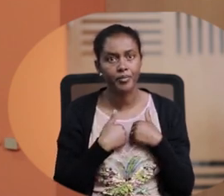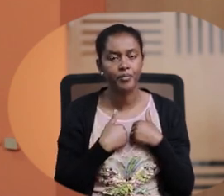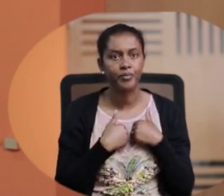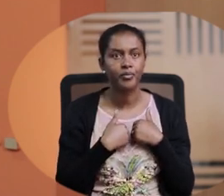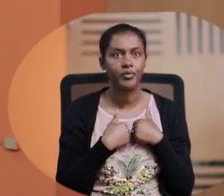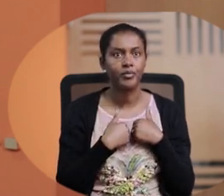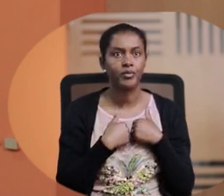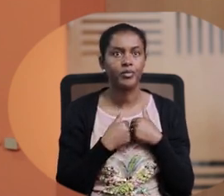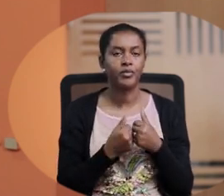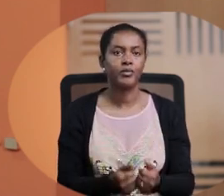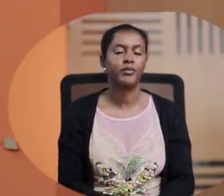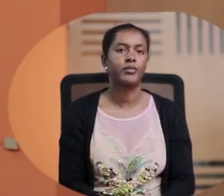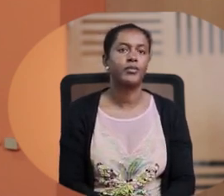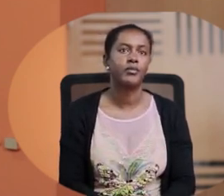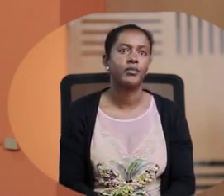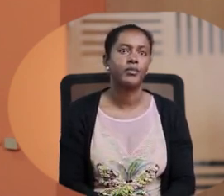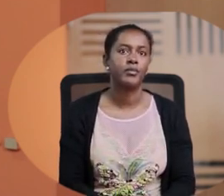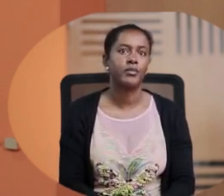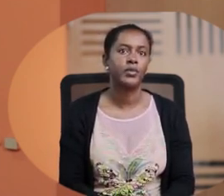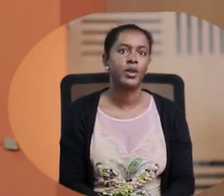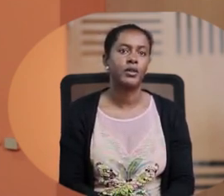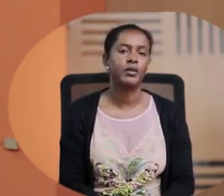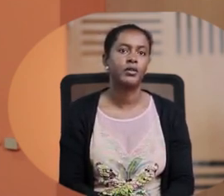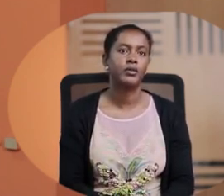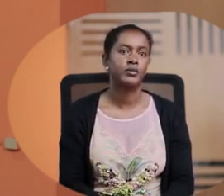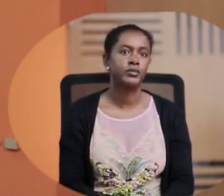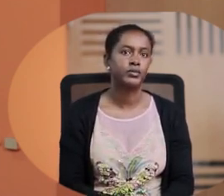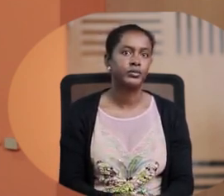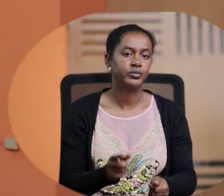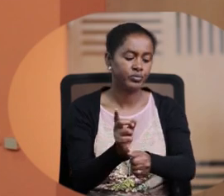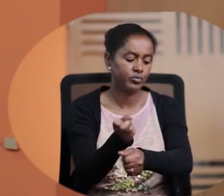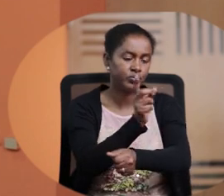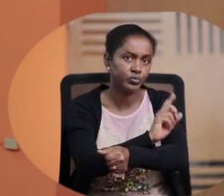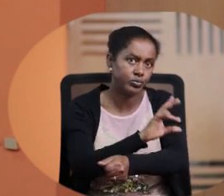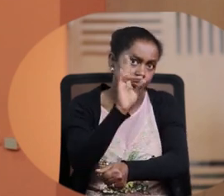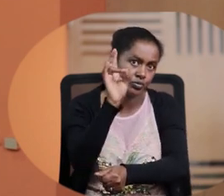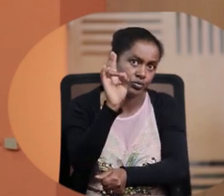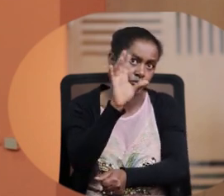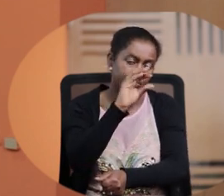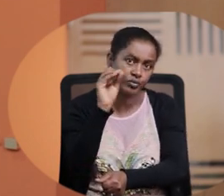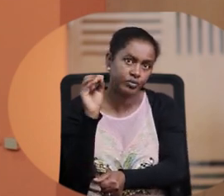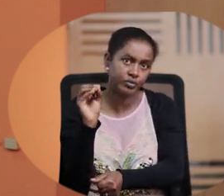gabate kanan galmai as guya torbafi